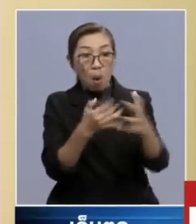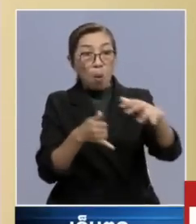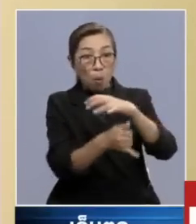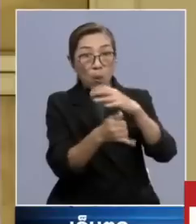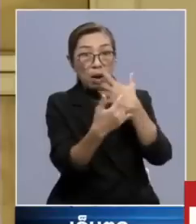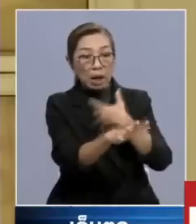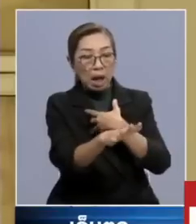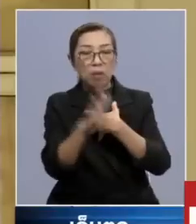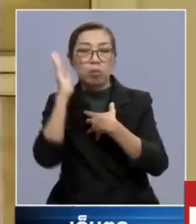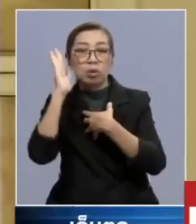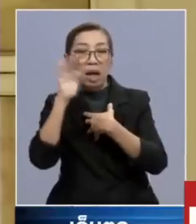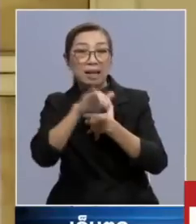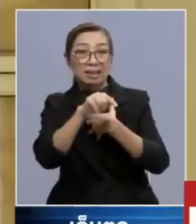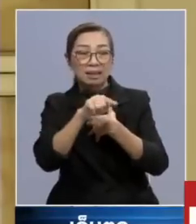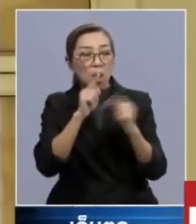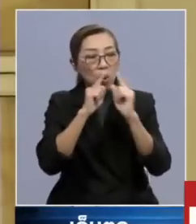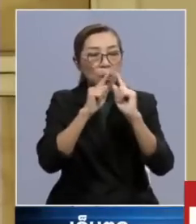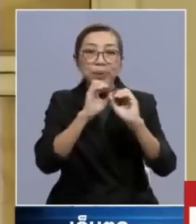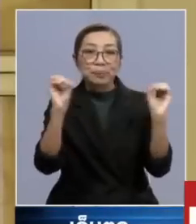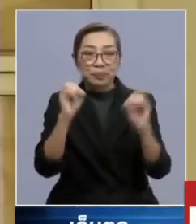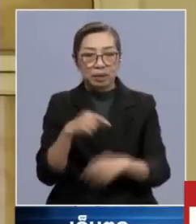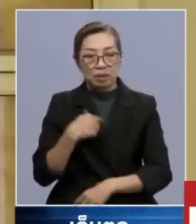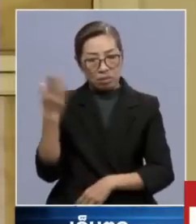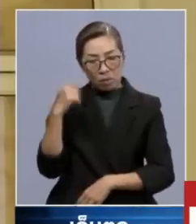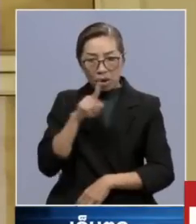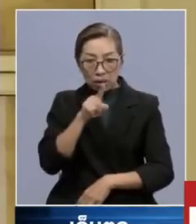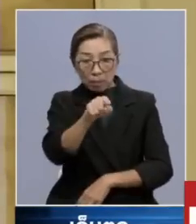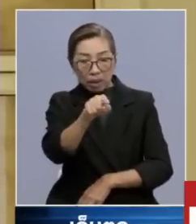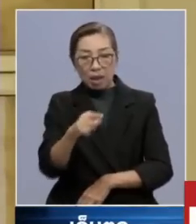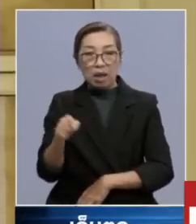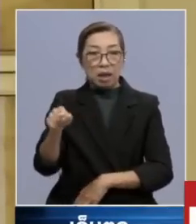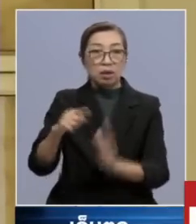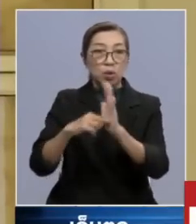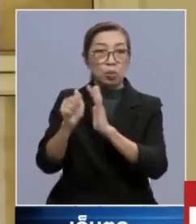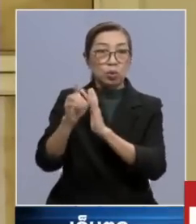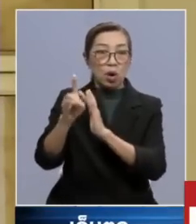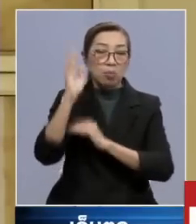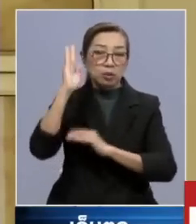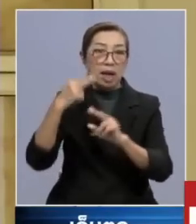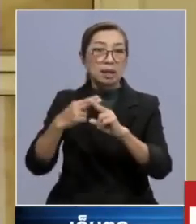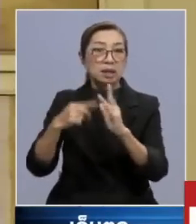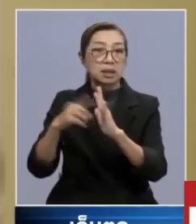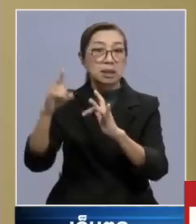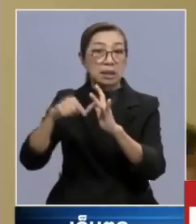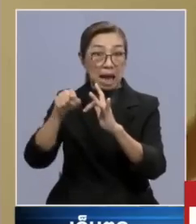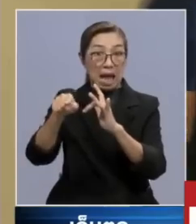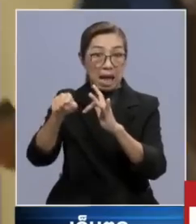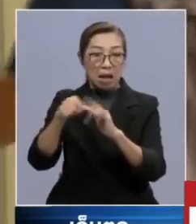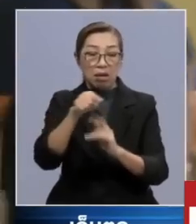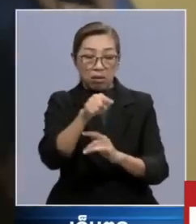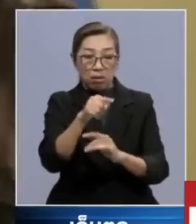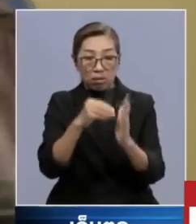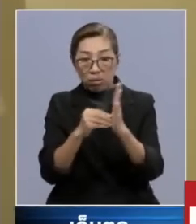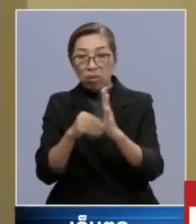ะคะส่วนประเด็นเรื่องการที่รองออฟไปขับรถยนต์ของนายแด้จากจังหวัดอุดรธานีลงมาที่จังหวัดนครปฐม